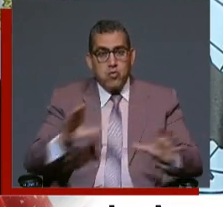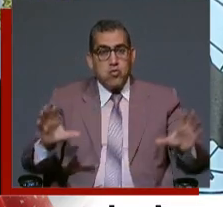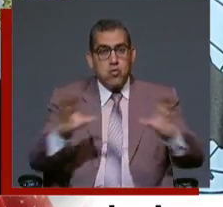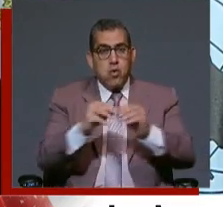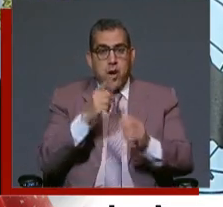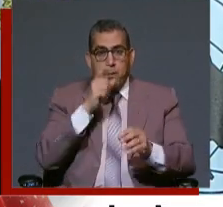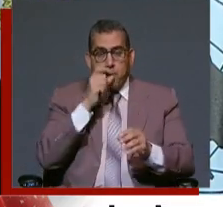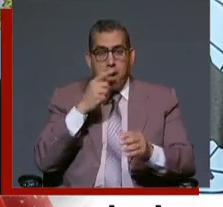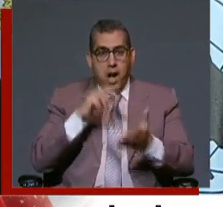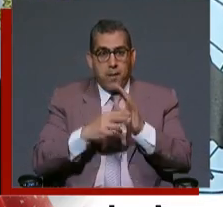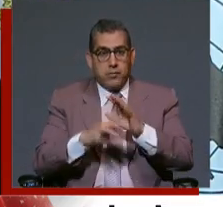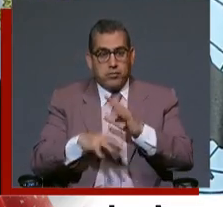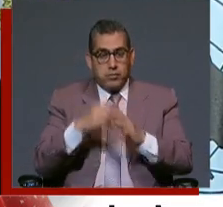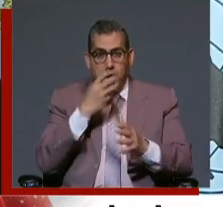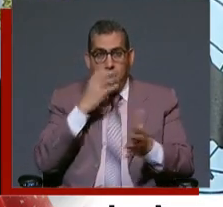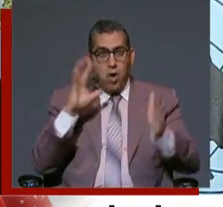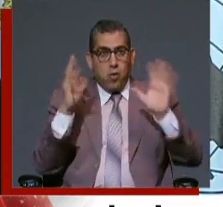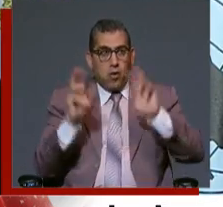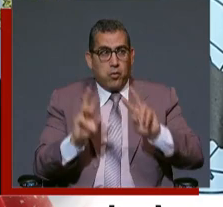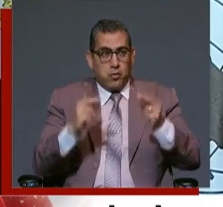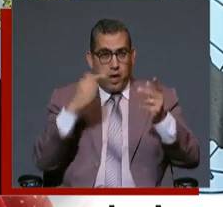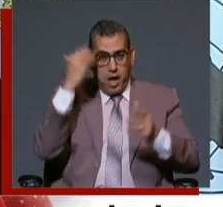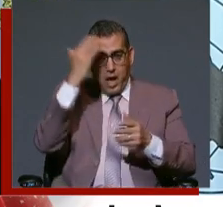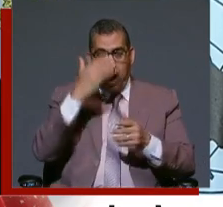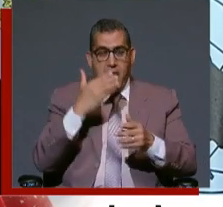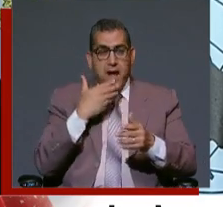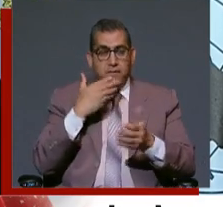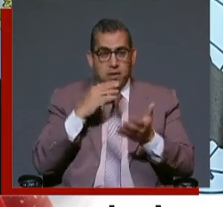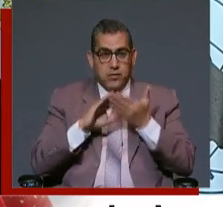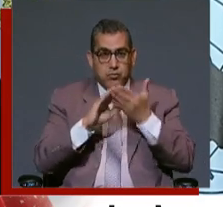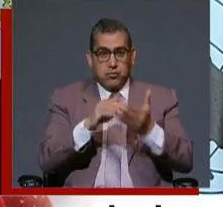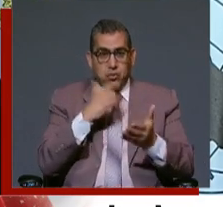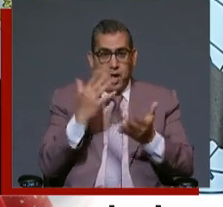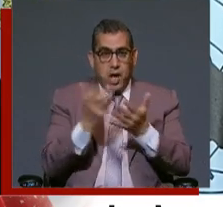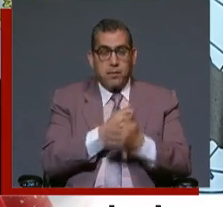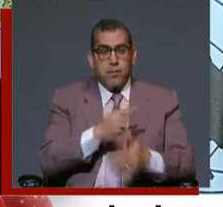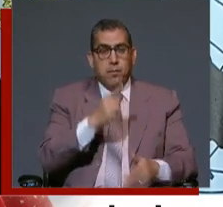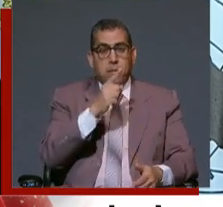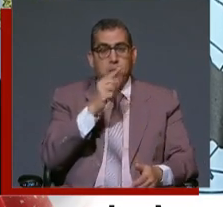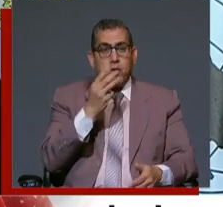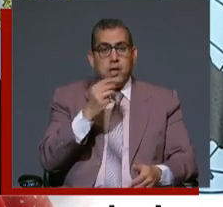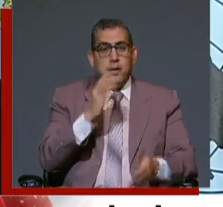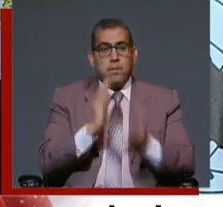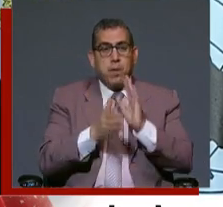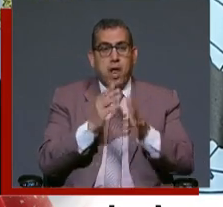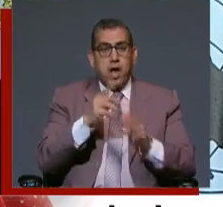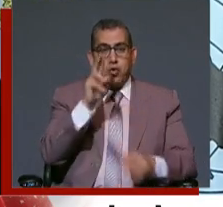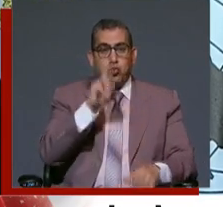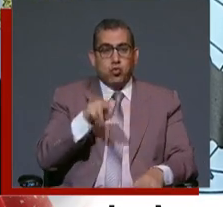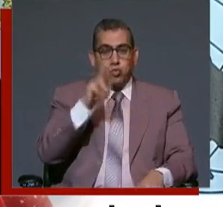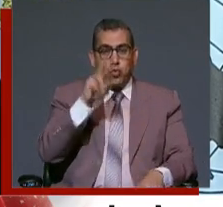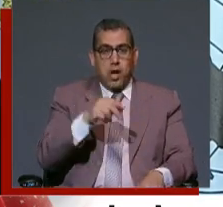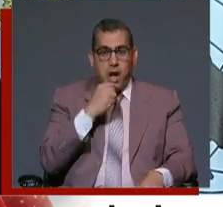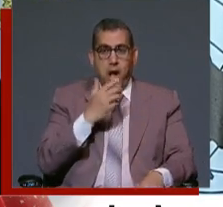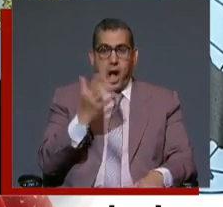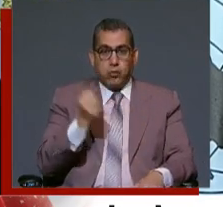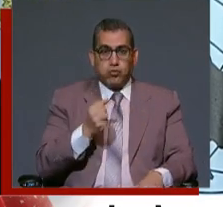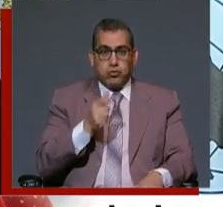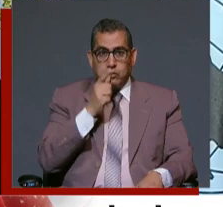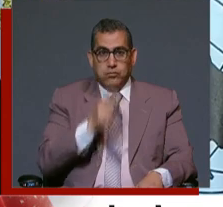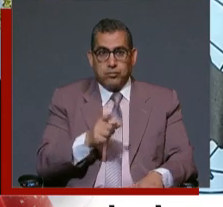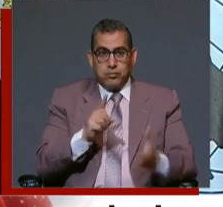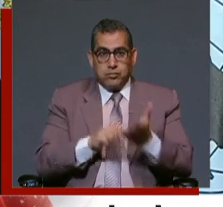لمواجهة تغير المناخ في القارة الإفريقية ما قيمته 30 مليار دولار أمريكي فقط، وهو